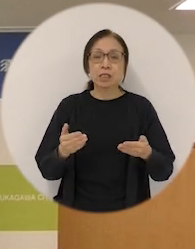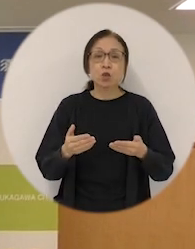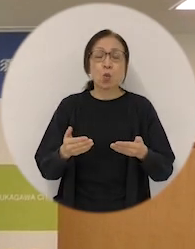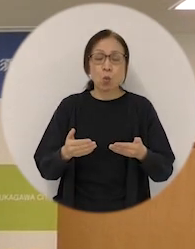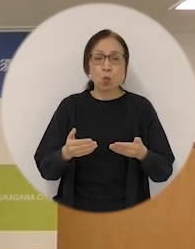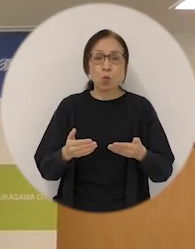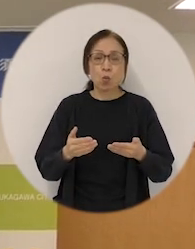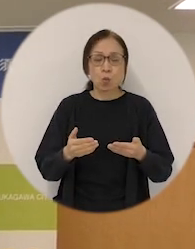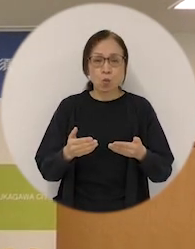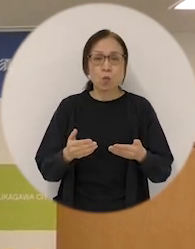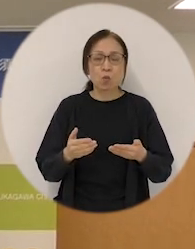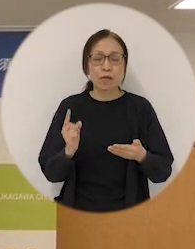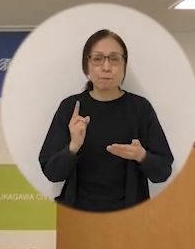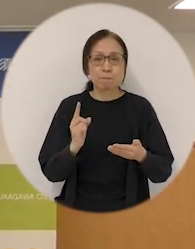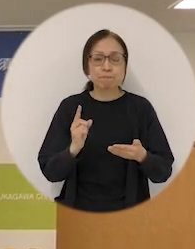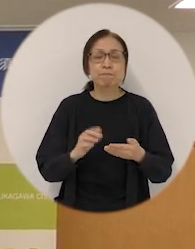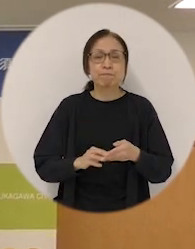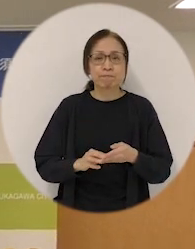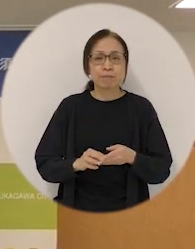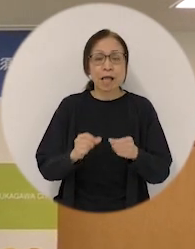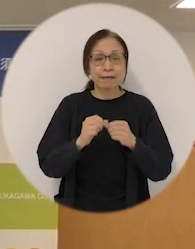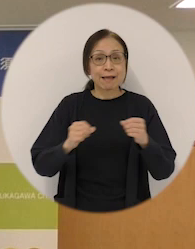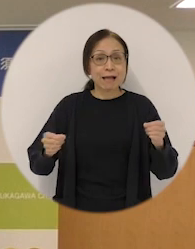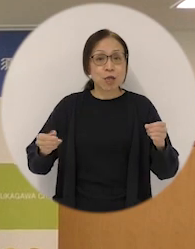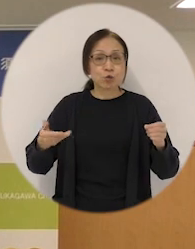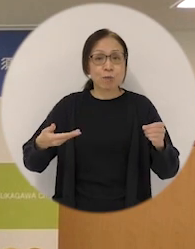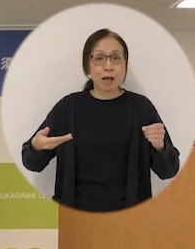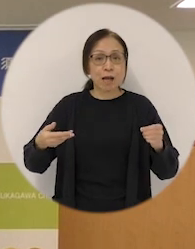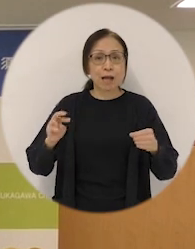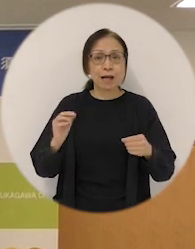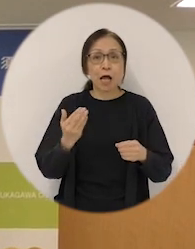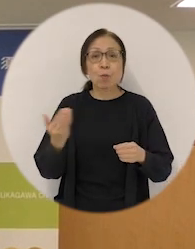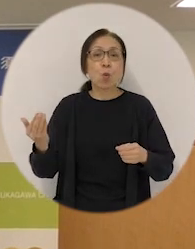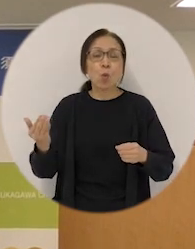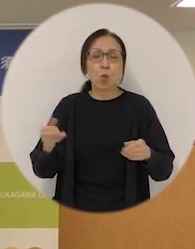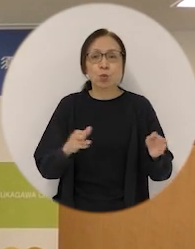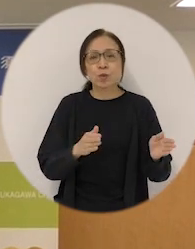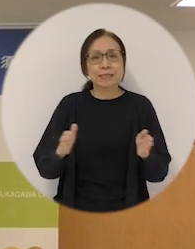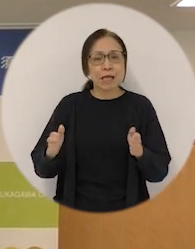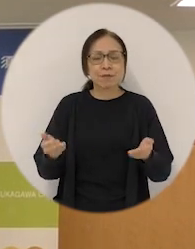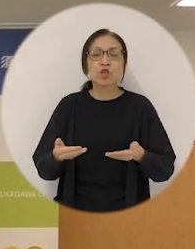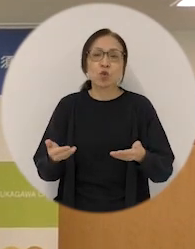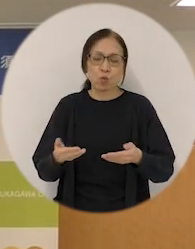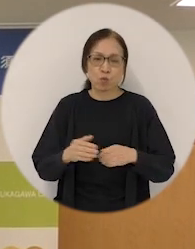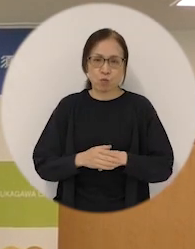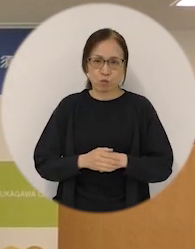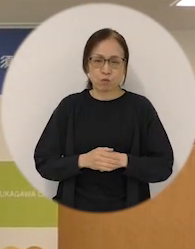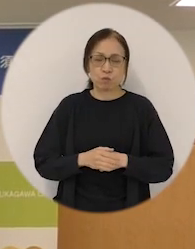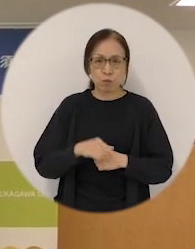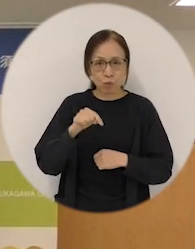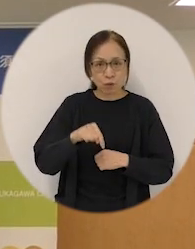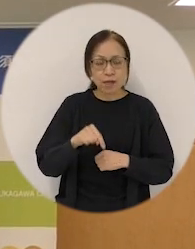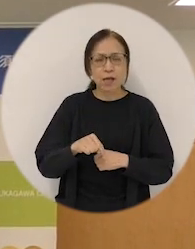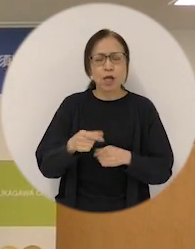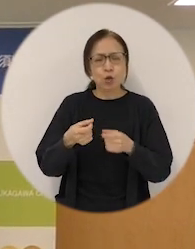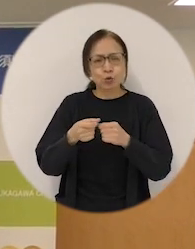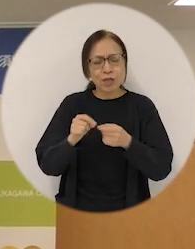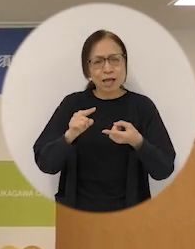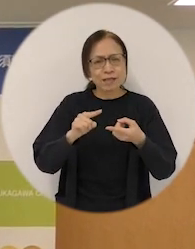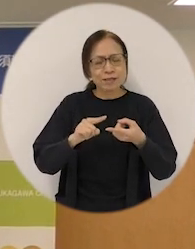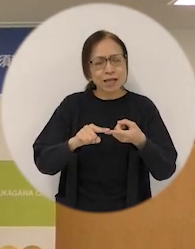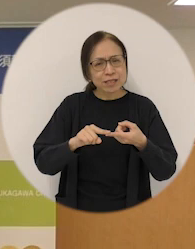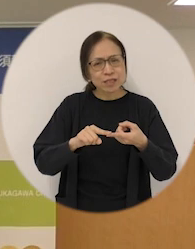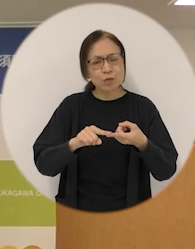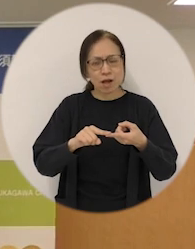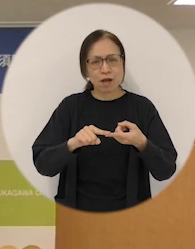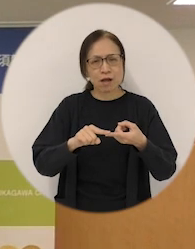。長沼ラボの整備事業ということなんですが、こちら具体的にはどういった